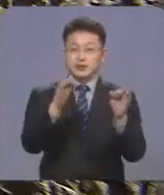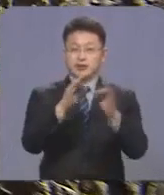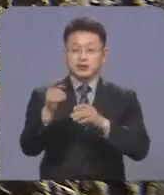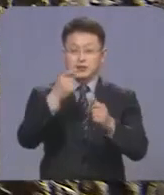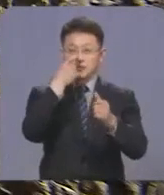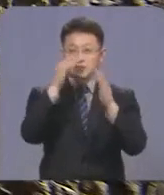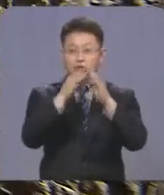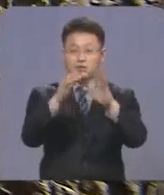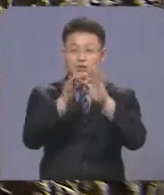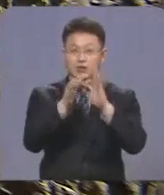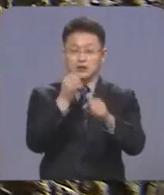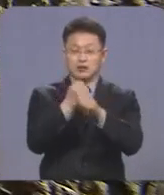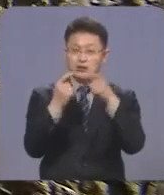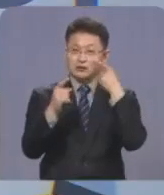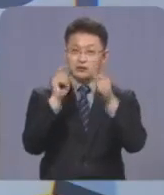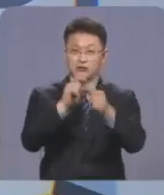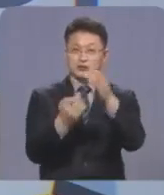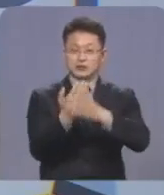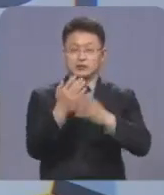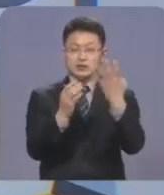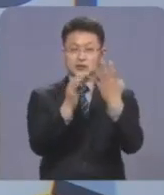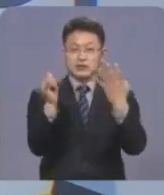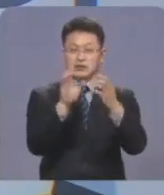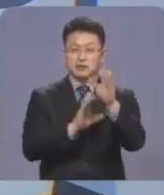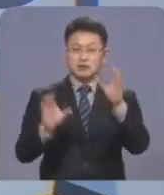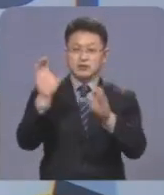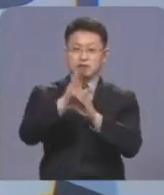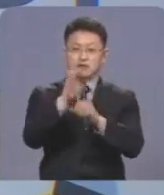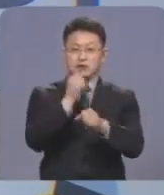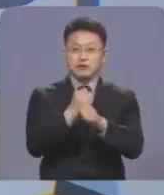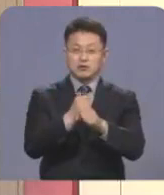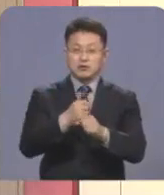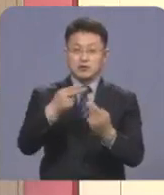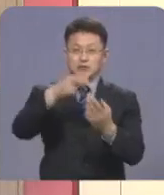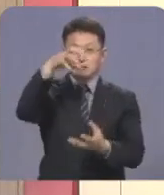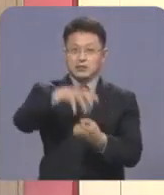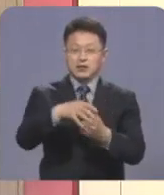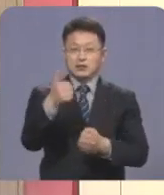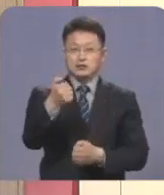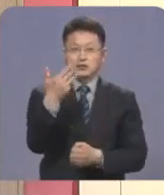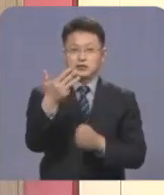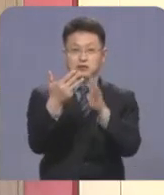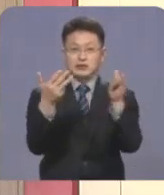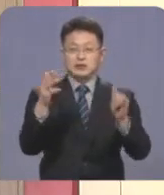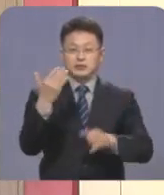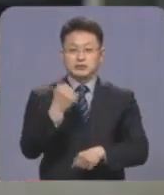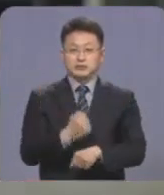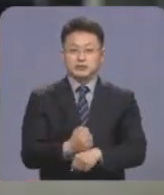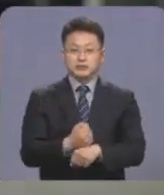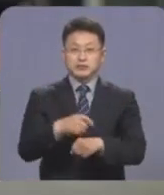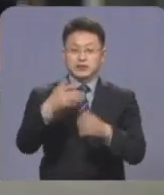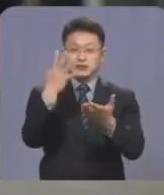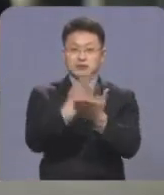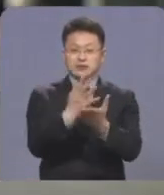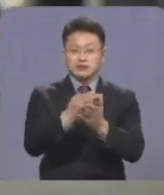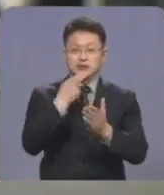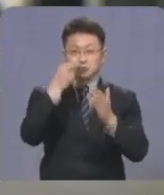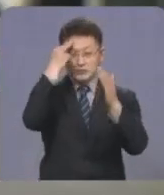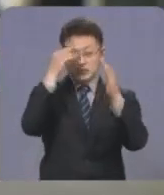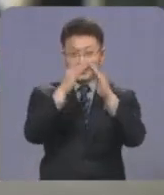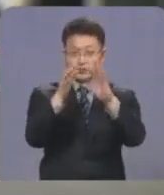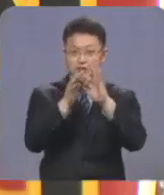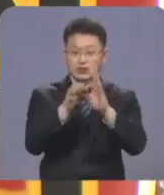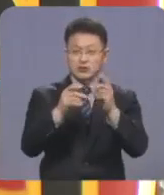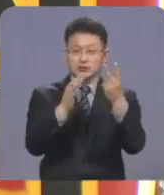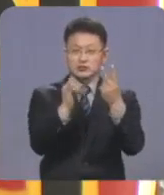학습지 보습학원 관련 확진 자가 4명 추가될 누적 인원이 58명이 됐습니다 사천 유흥업소 관련은